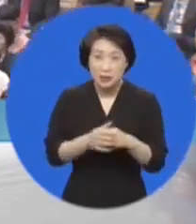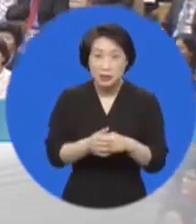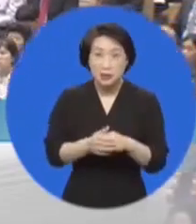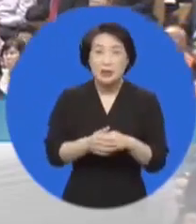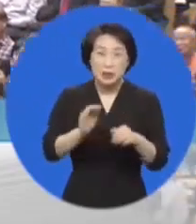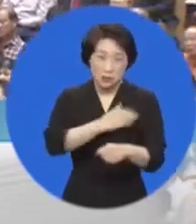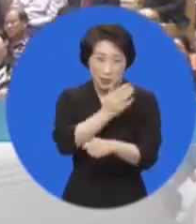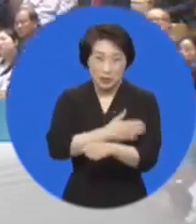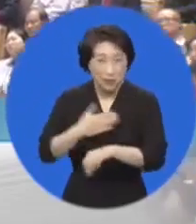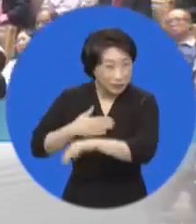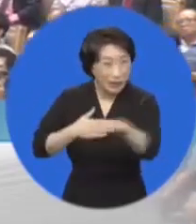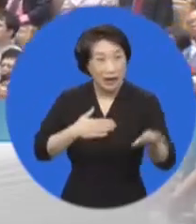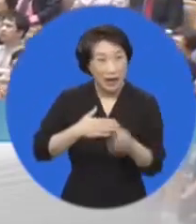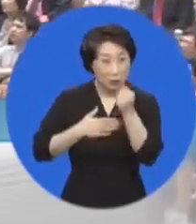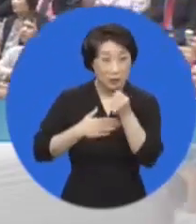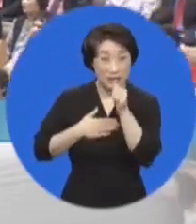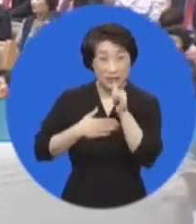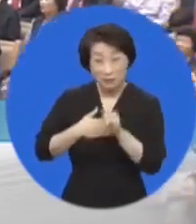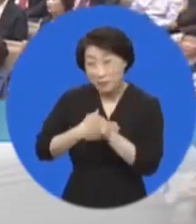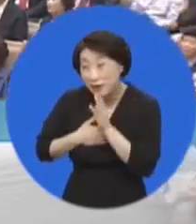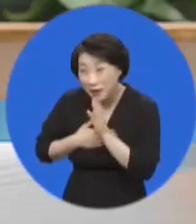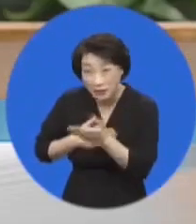있음을 인정하면 아멘합시다.